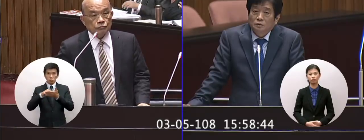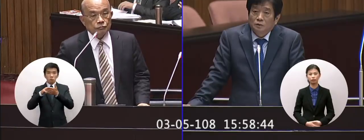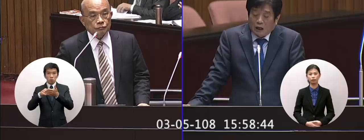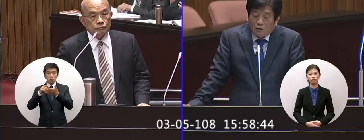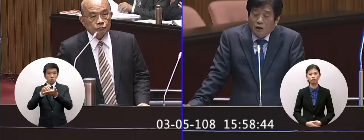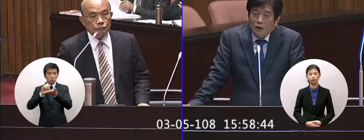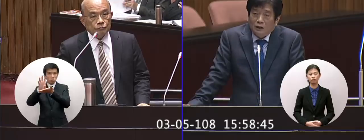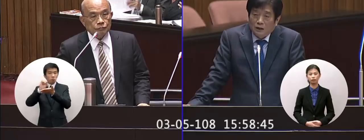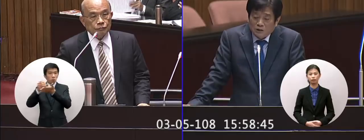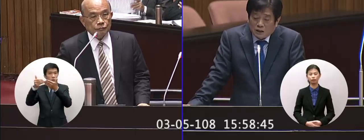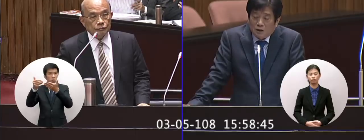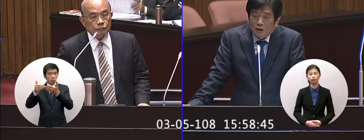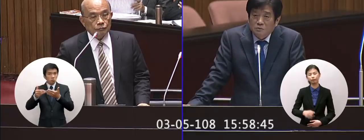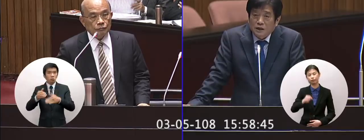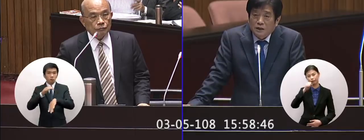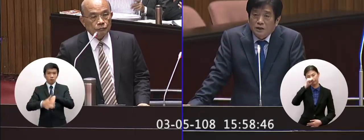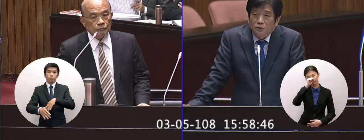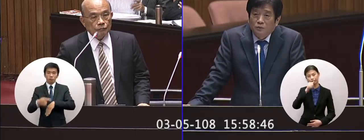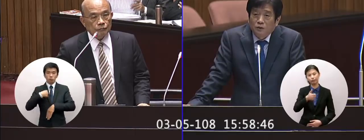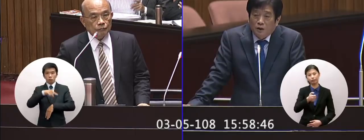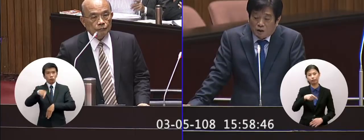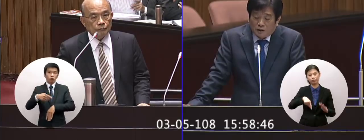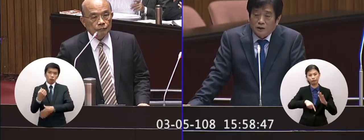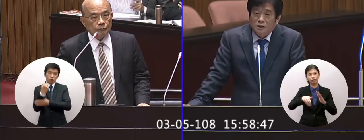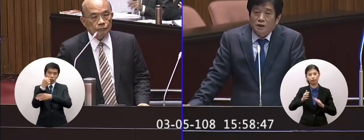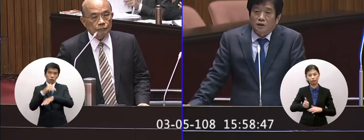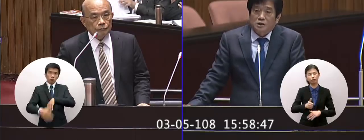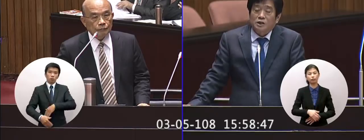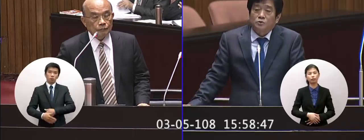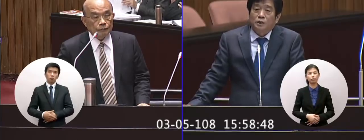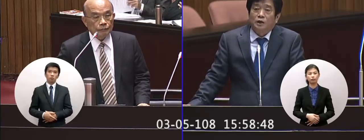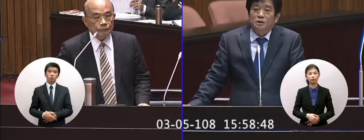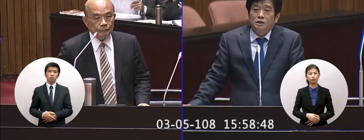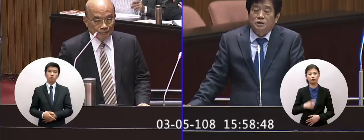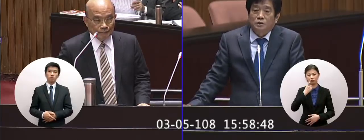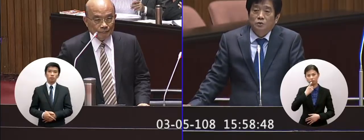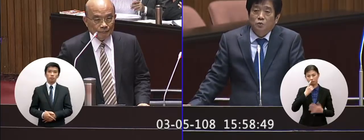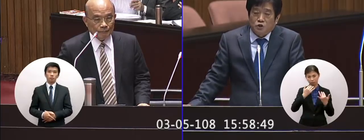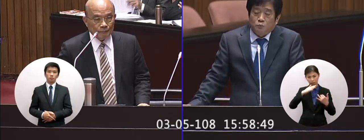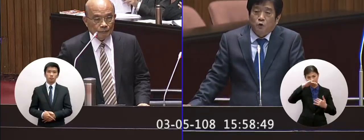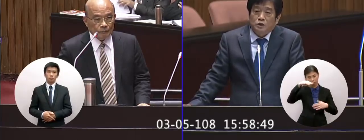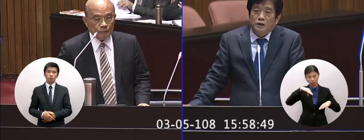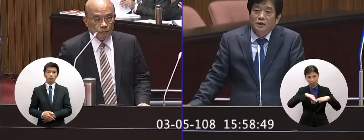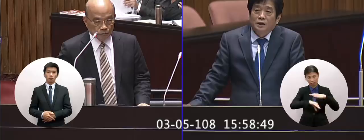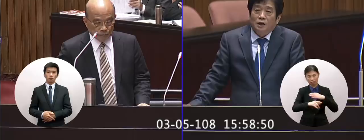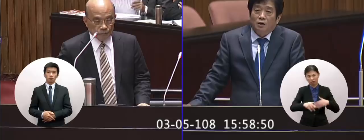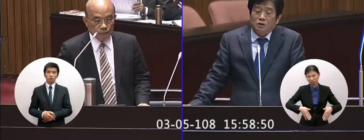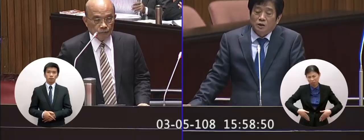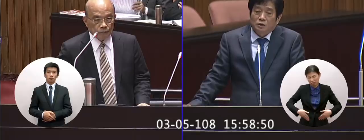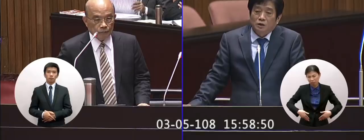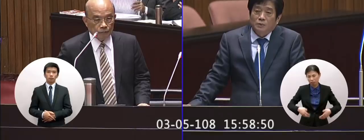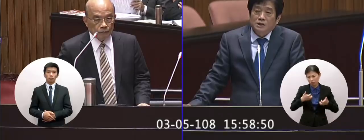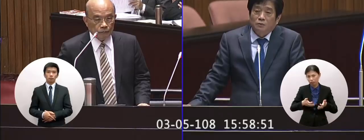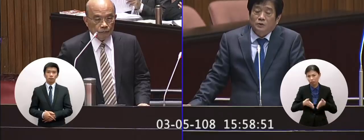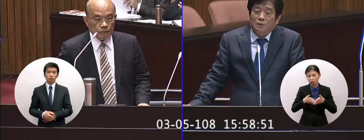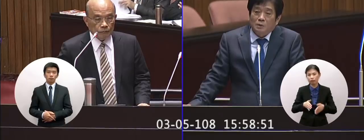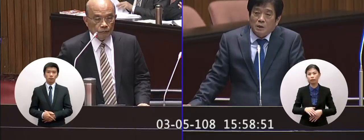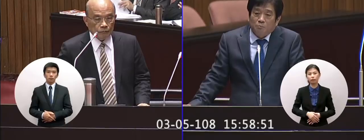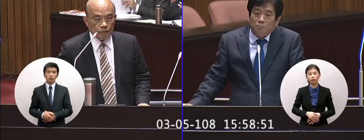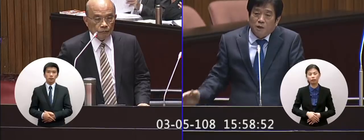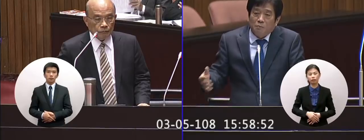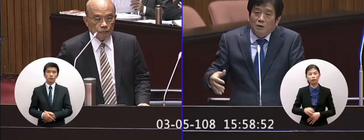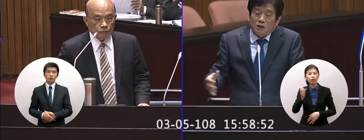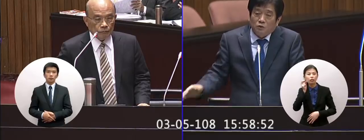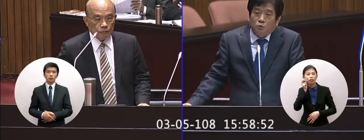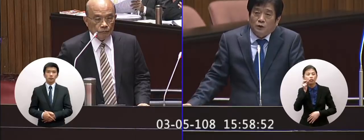持。 好啊，感谢吼，感谢议长，吼，因为这个吼，雪隧吼，这是有急迫性，吼，所以讲地方政府他